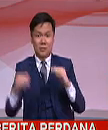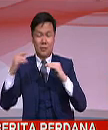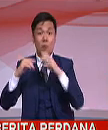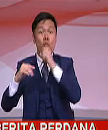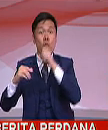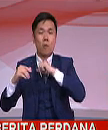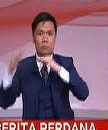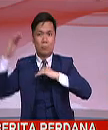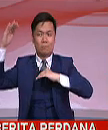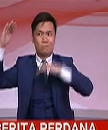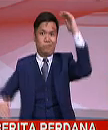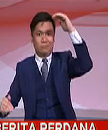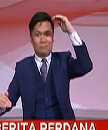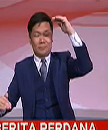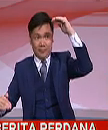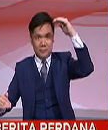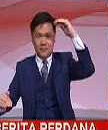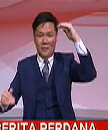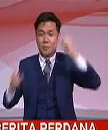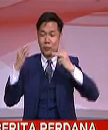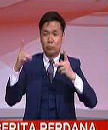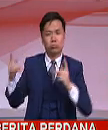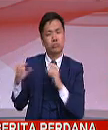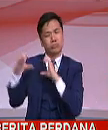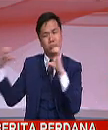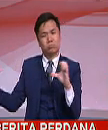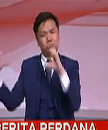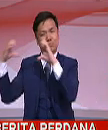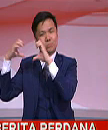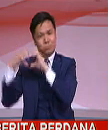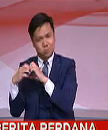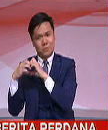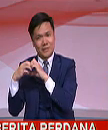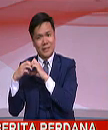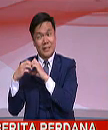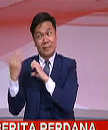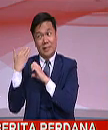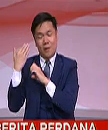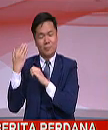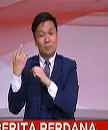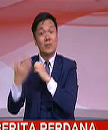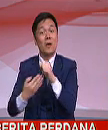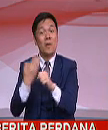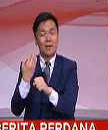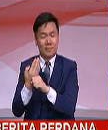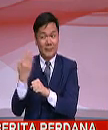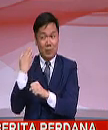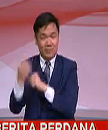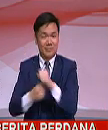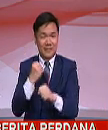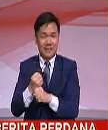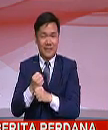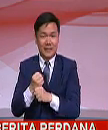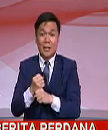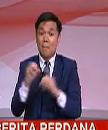penghalang untuk pasangan ini yang menjadi perhatian setelah hubungan cinta mereka dihidu pertengahan tahun lalu. Memandangkan pandemik